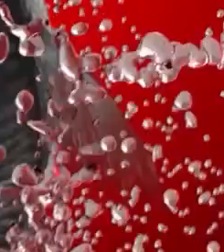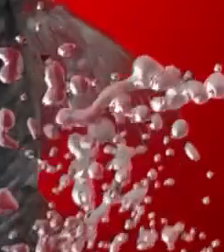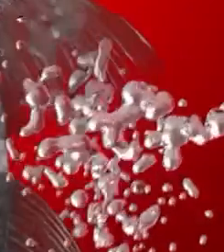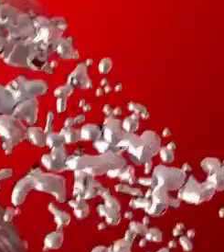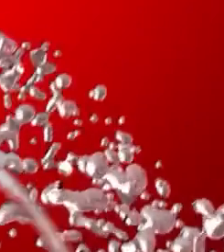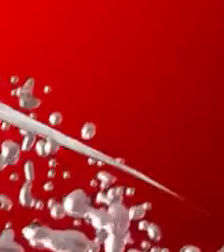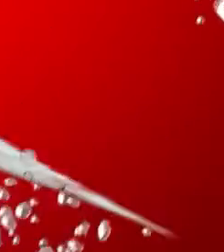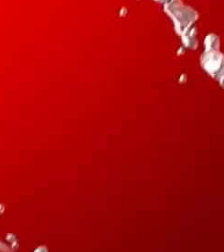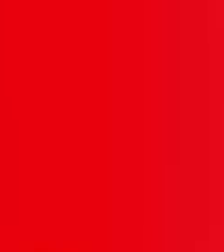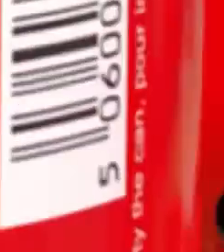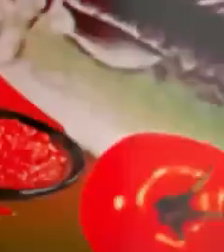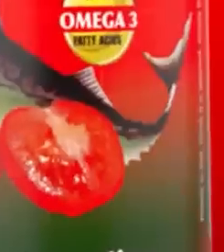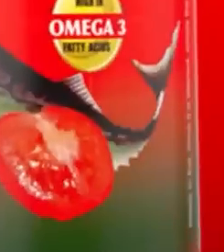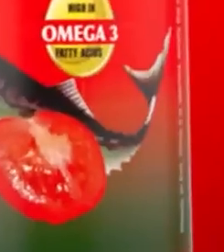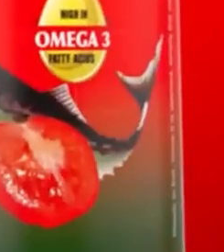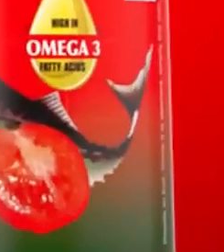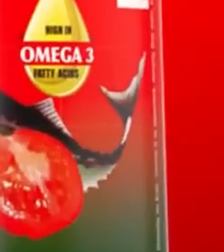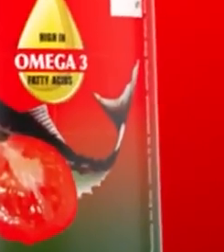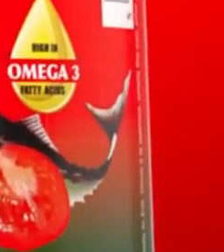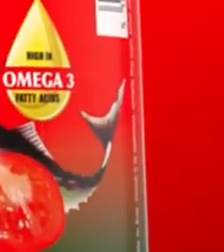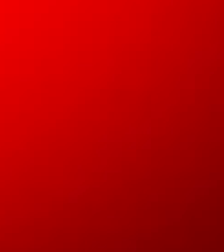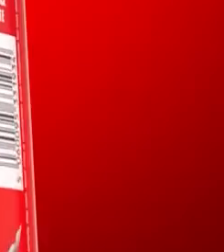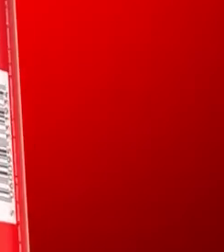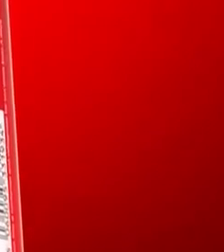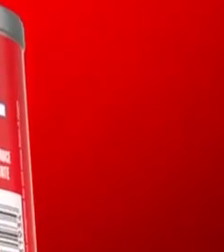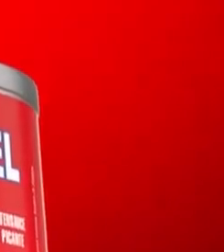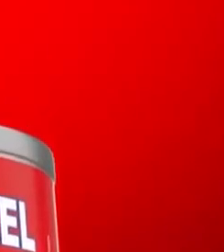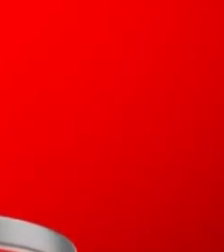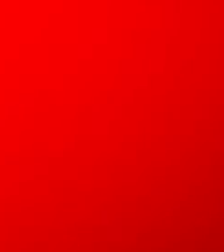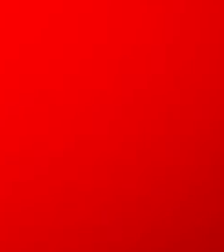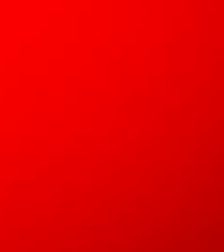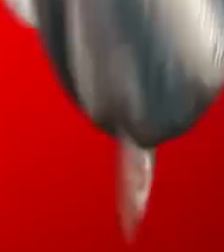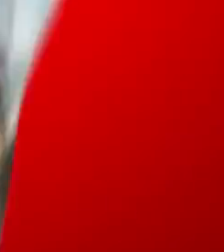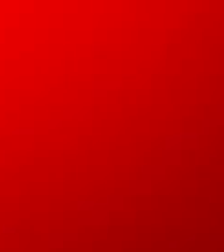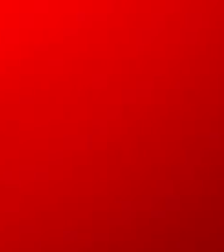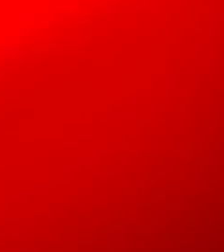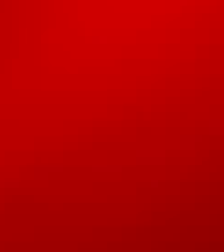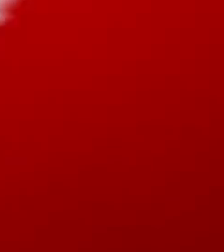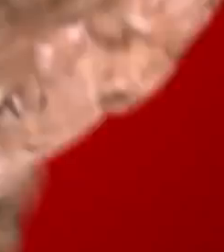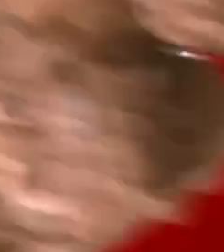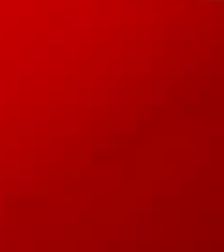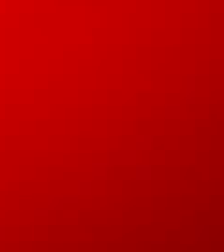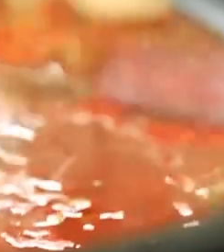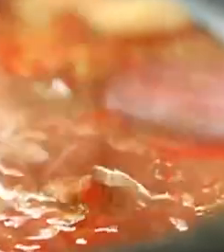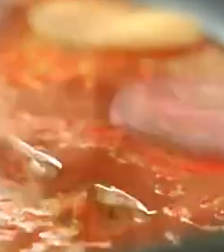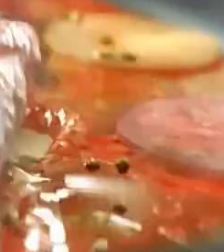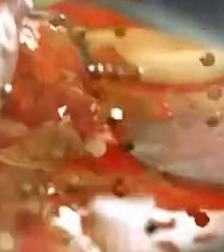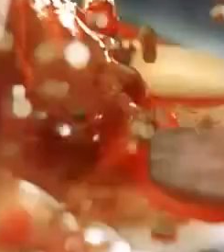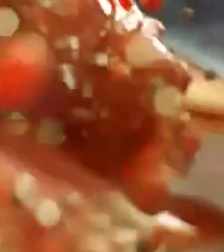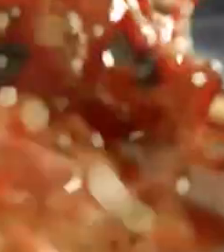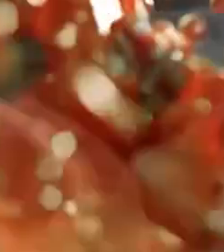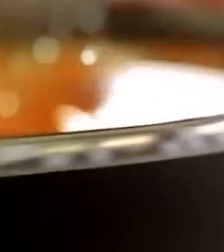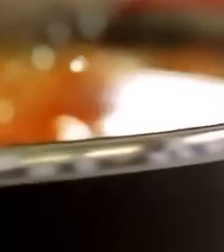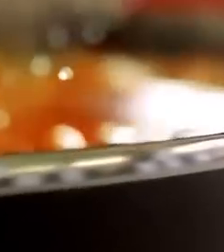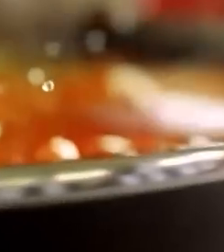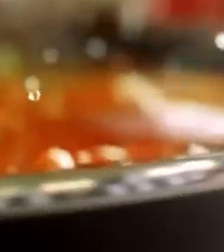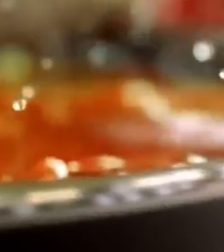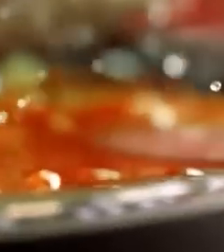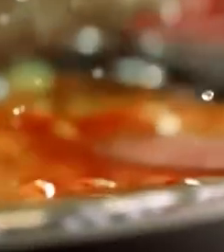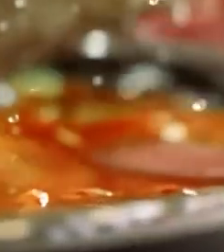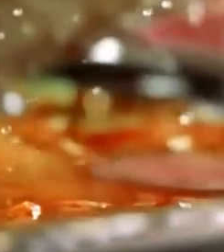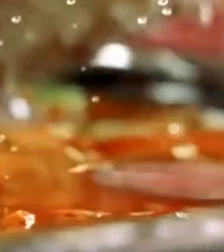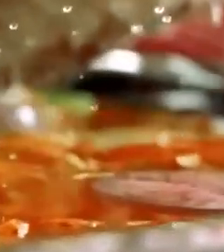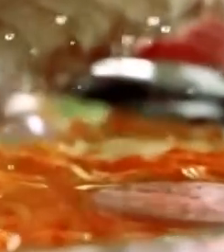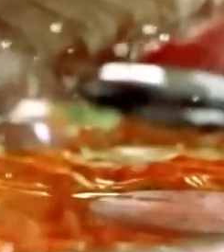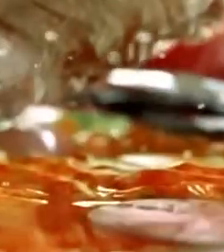Jack mackerel. Jack mackerel. Take it, make it, taste it. Natural. Ow! BTM Jack mackerel.